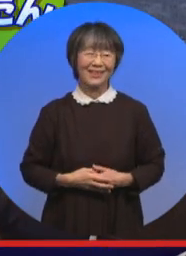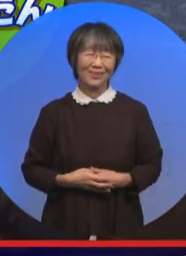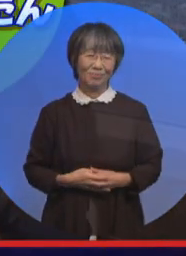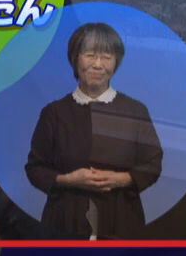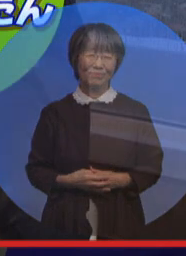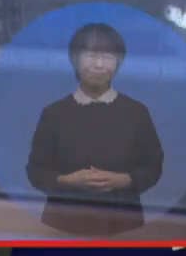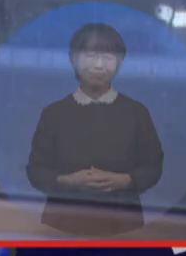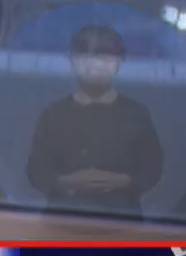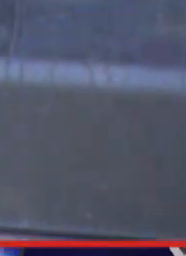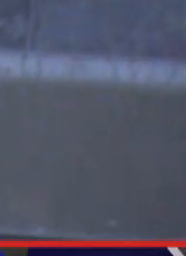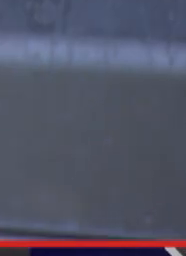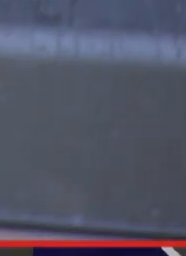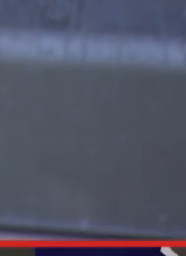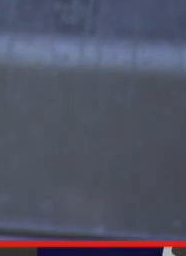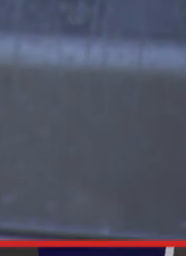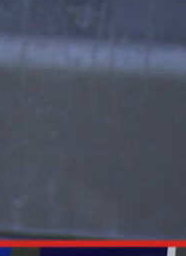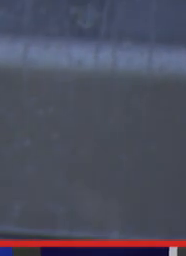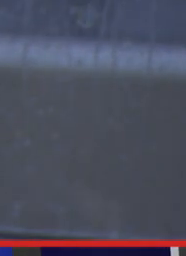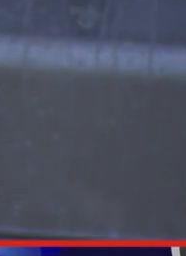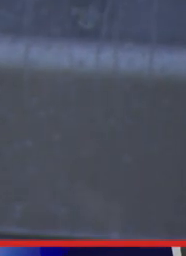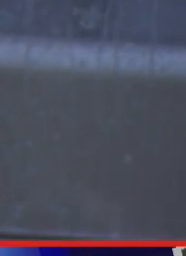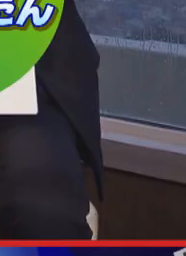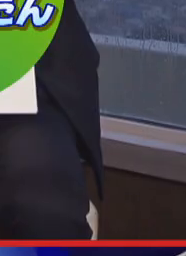は次回へ。